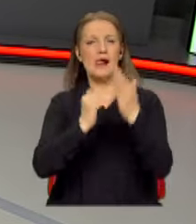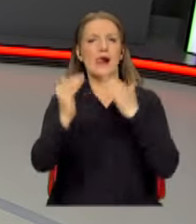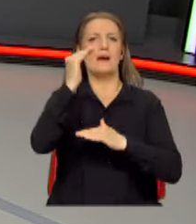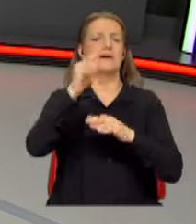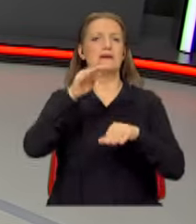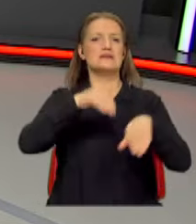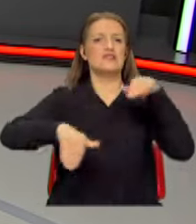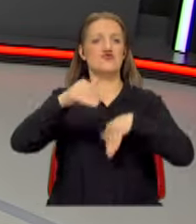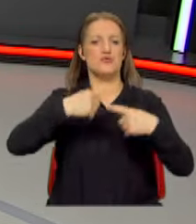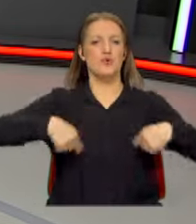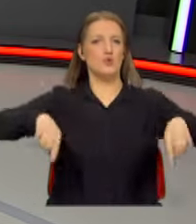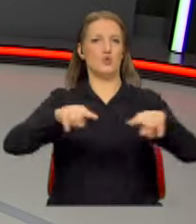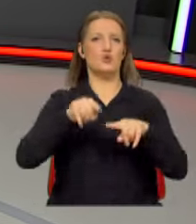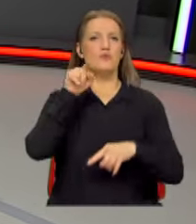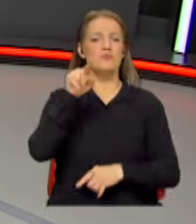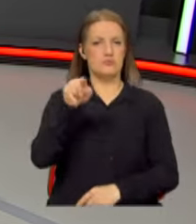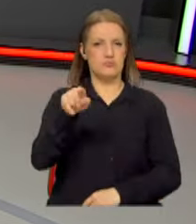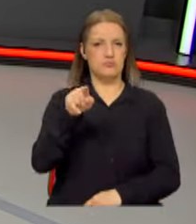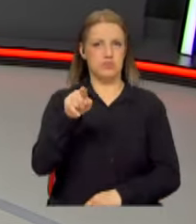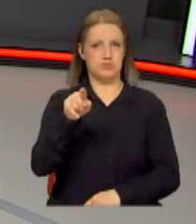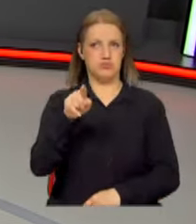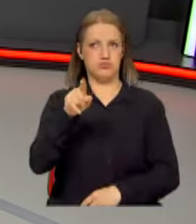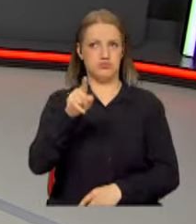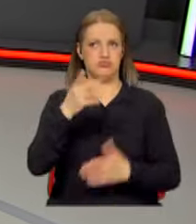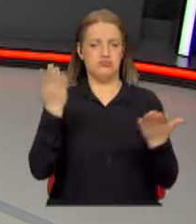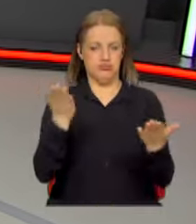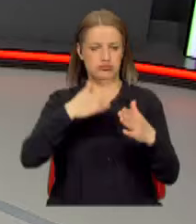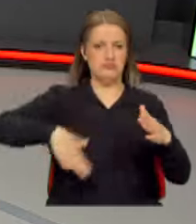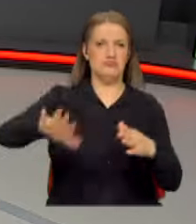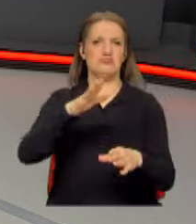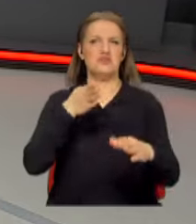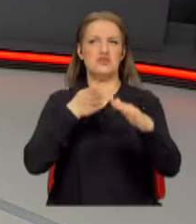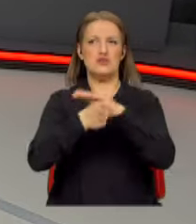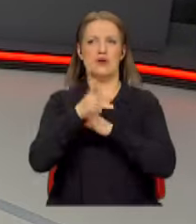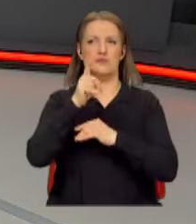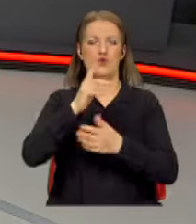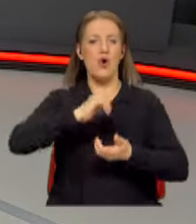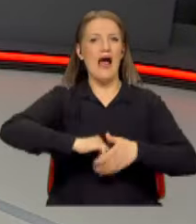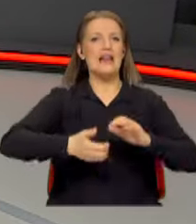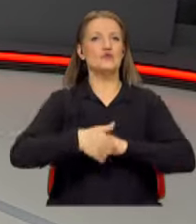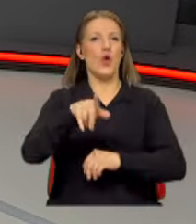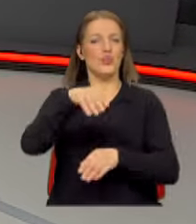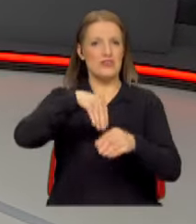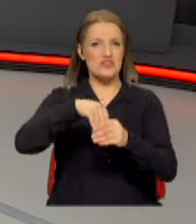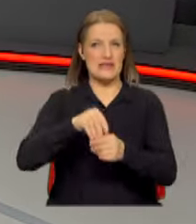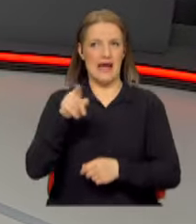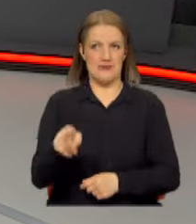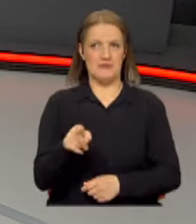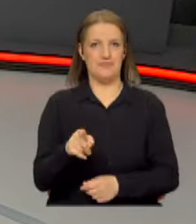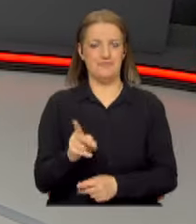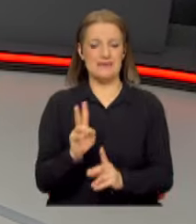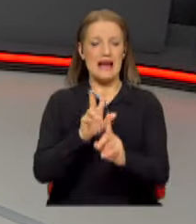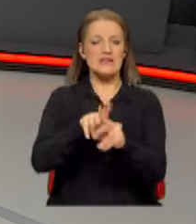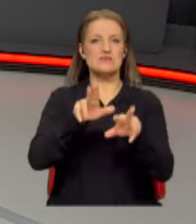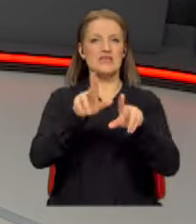Seçim Kurulu da herhalde bu şeyin içine, güruhun içine, bu koalisyonun içine